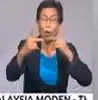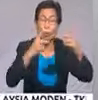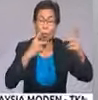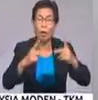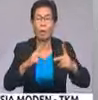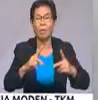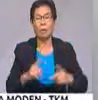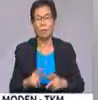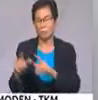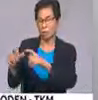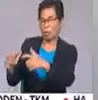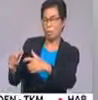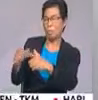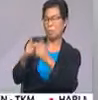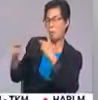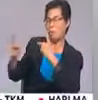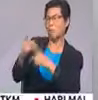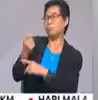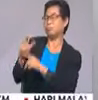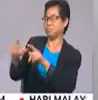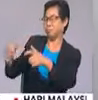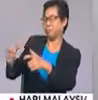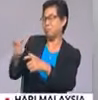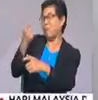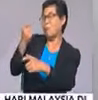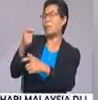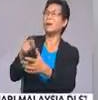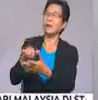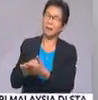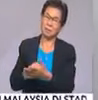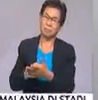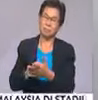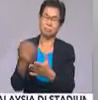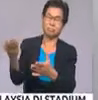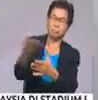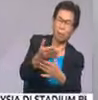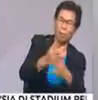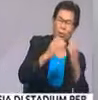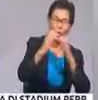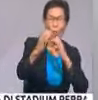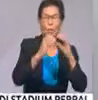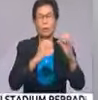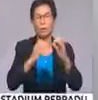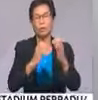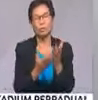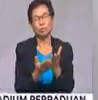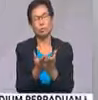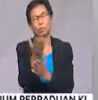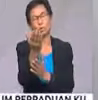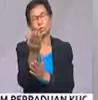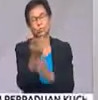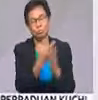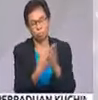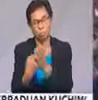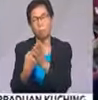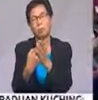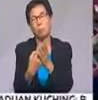yang hanya kelompok tertentu memahaminya, ini akan menjejaskan komunikasi yang sekali gus